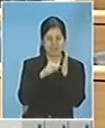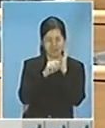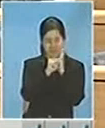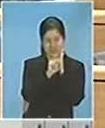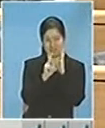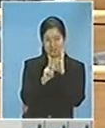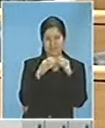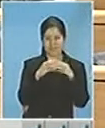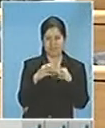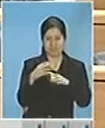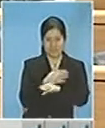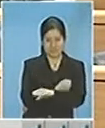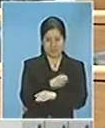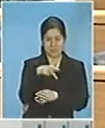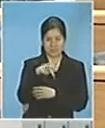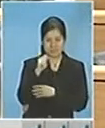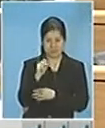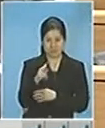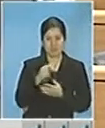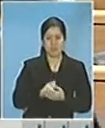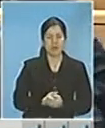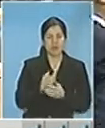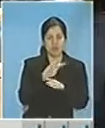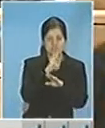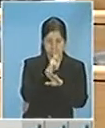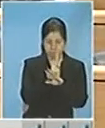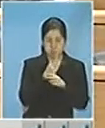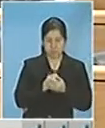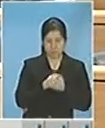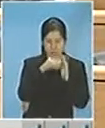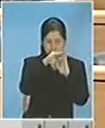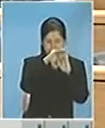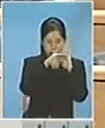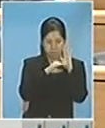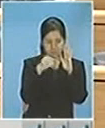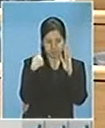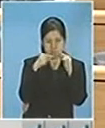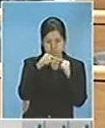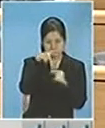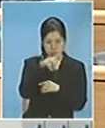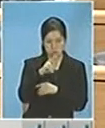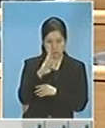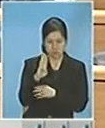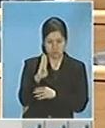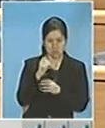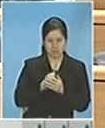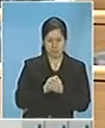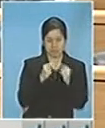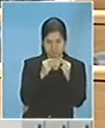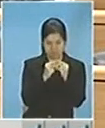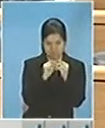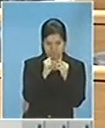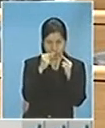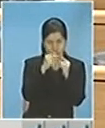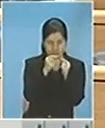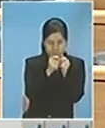เพื่อไทยท่านประธานที่เคารพคะถ้าร่างพระราชบัญญัติราชบัณฑิตยสถาน